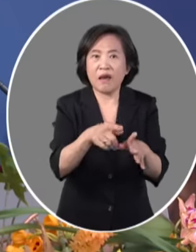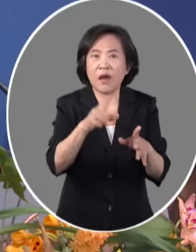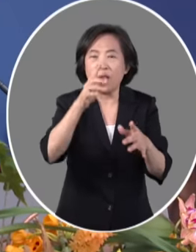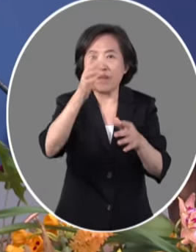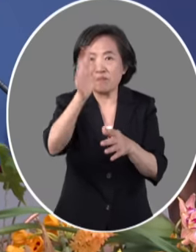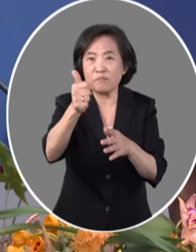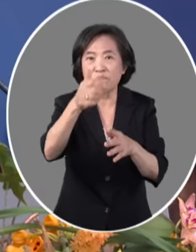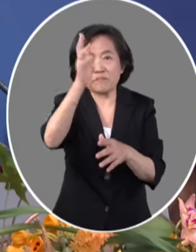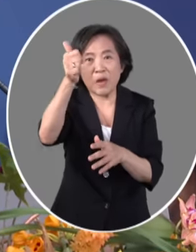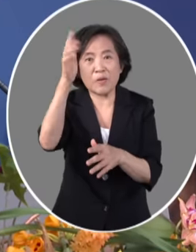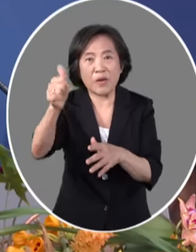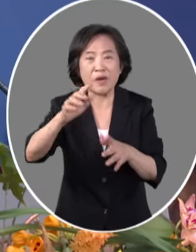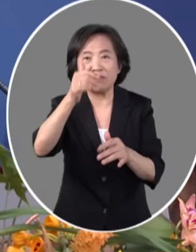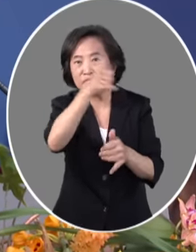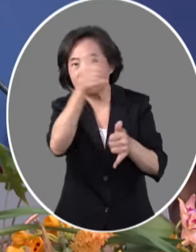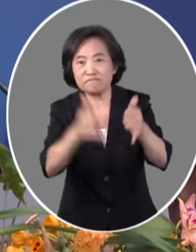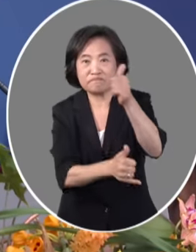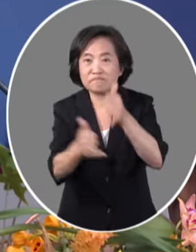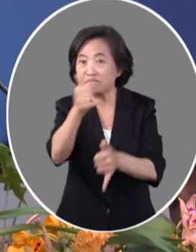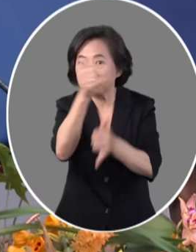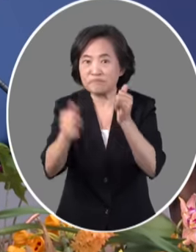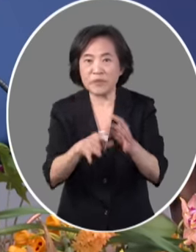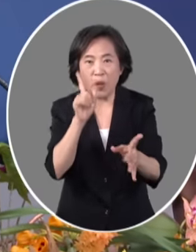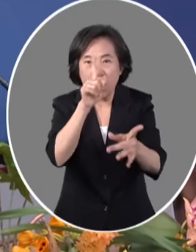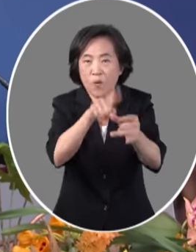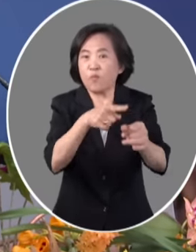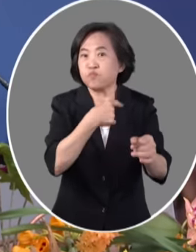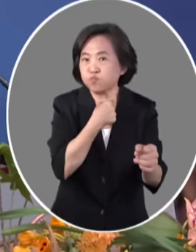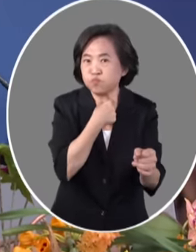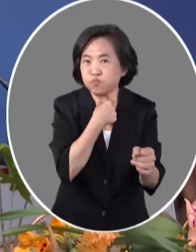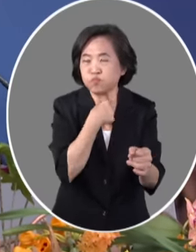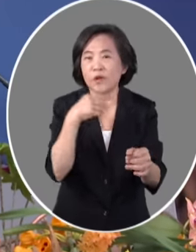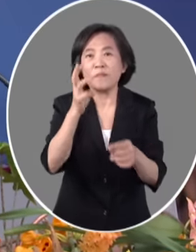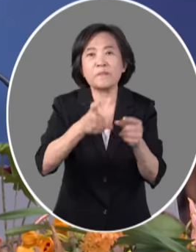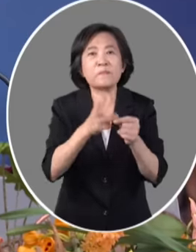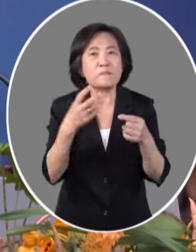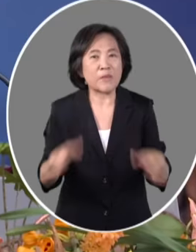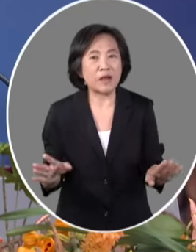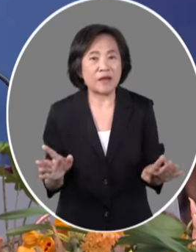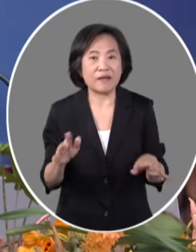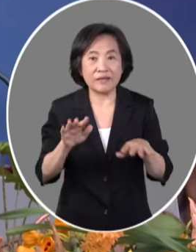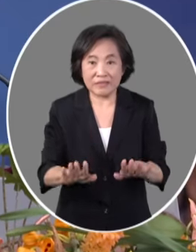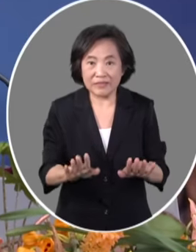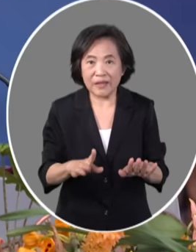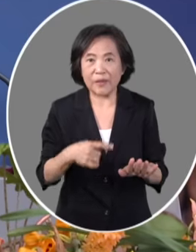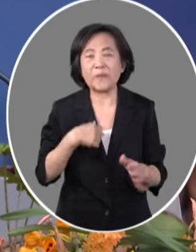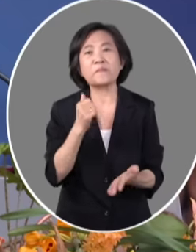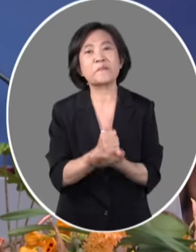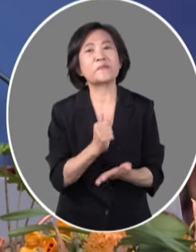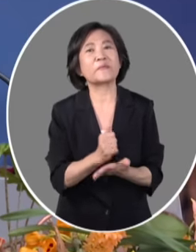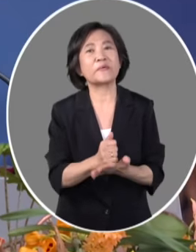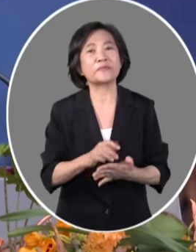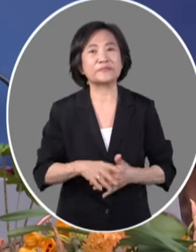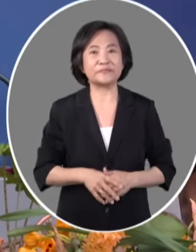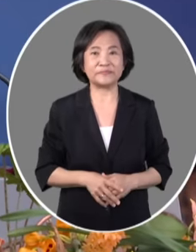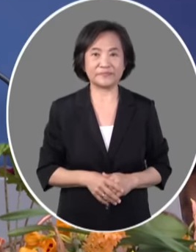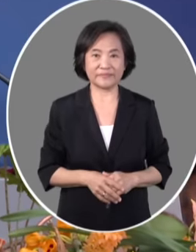统都想实现的梦想，现在我们做到了。